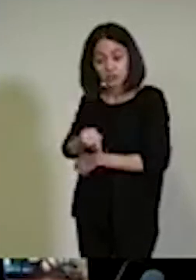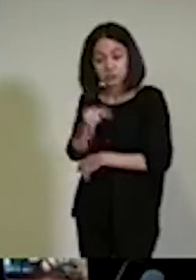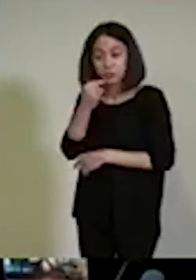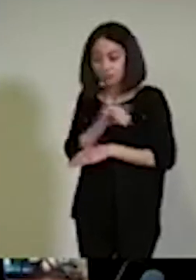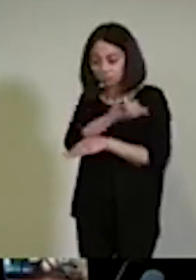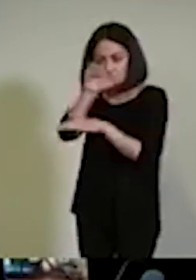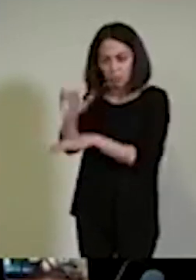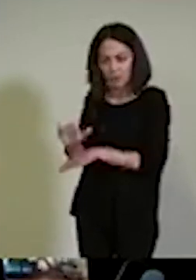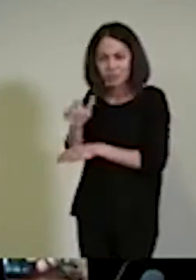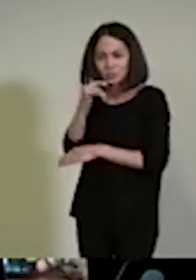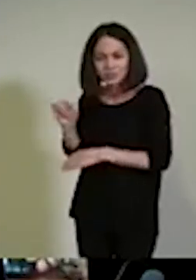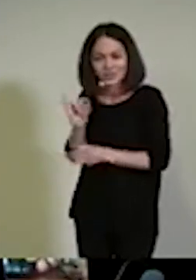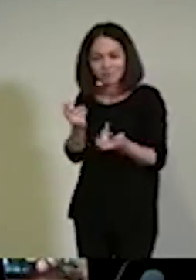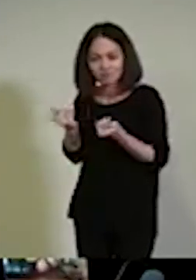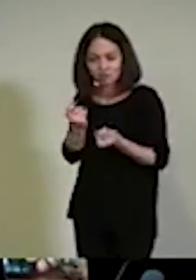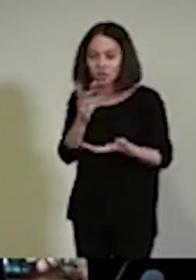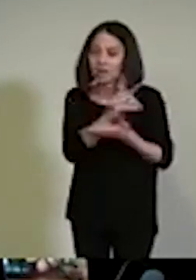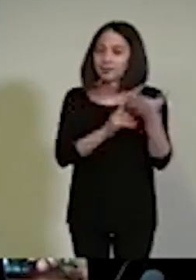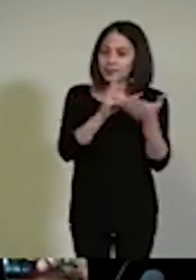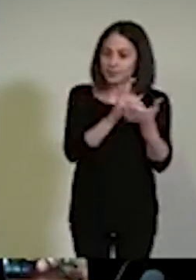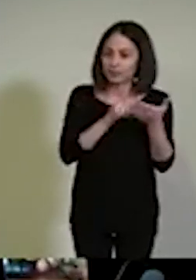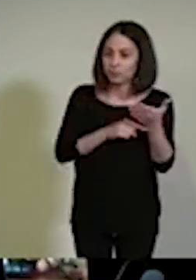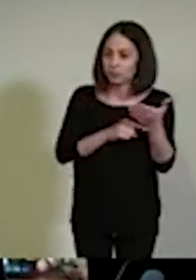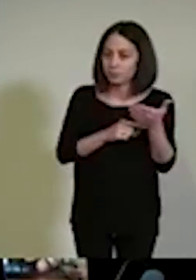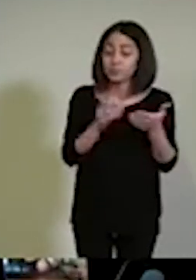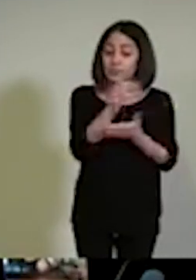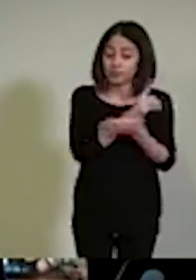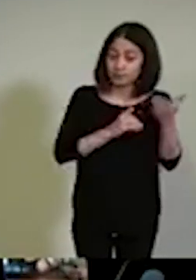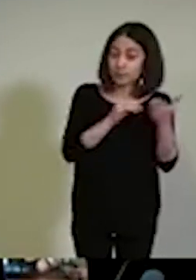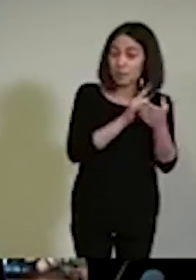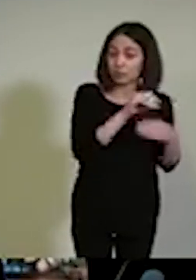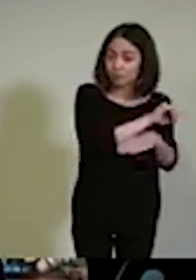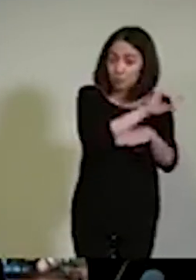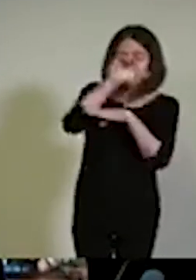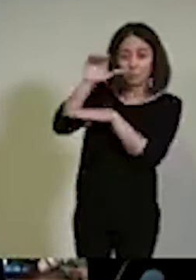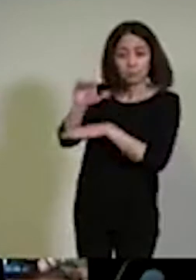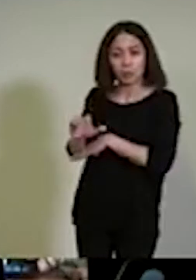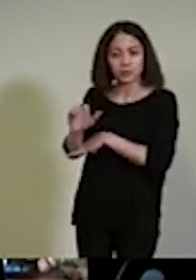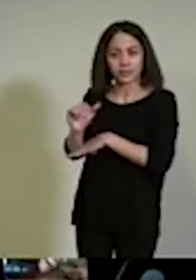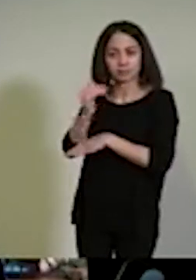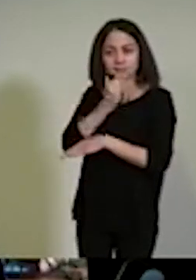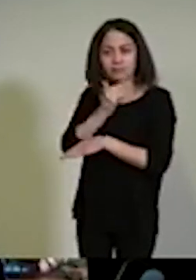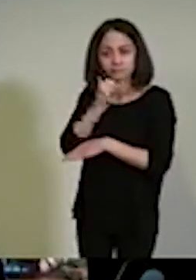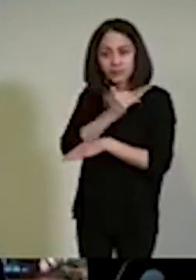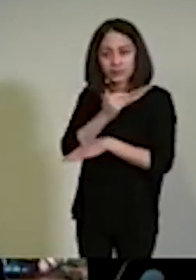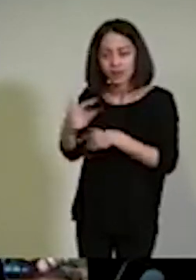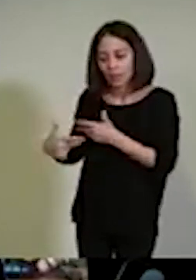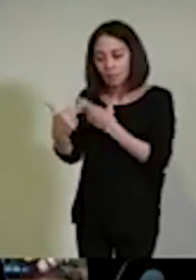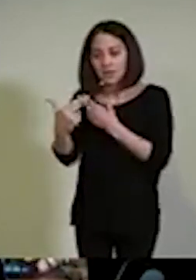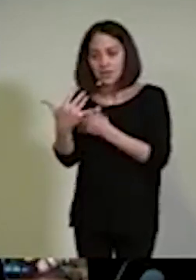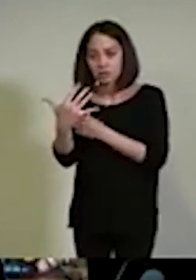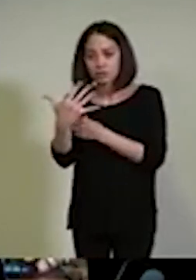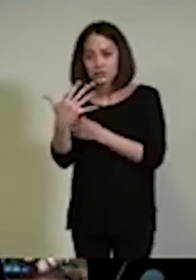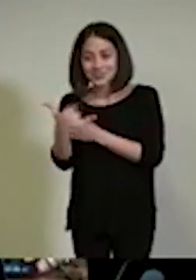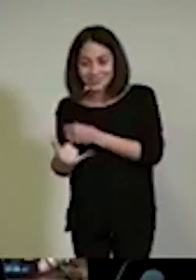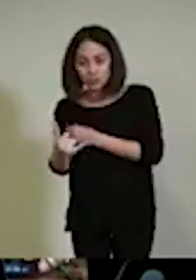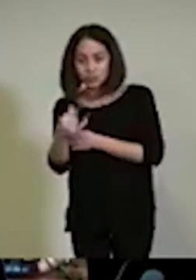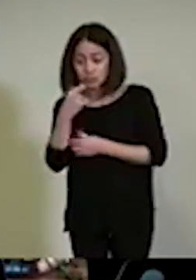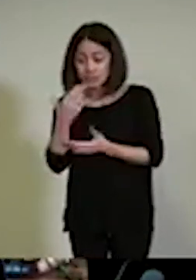au département. Le département va devoir mettre à l'abri rapidement et pour une période de 5 jours. C'est une prise en charge